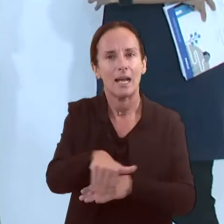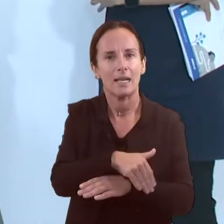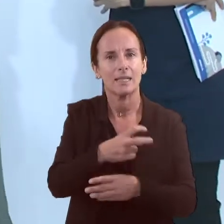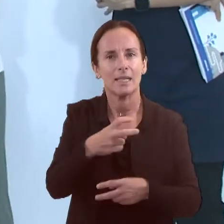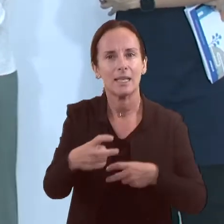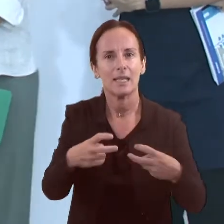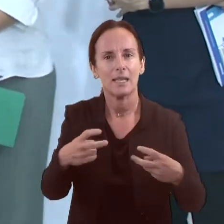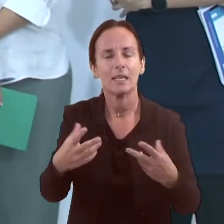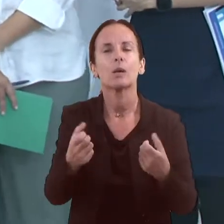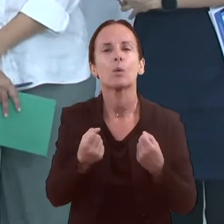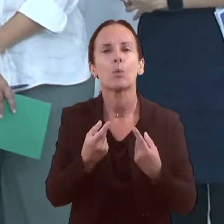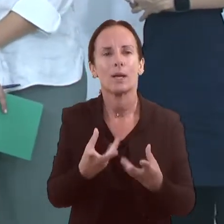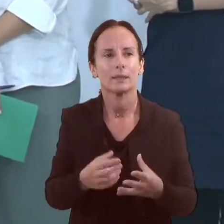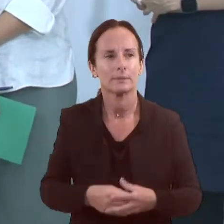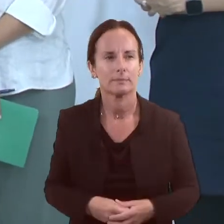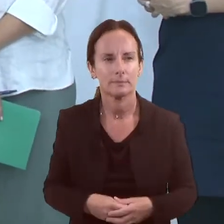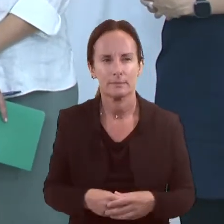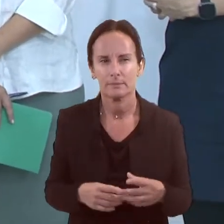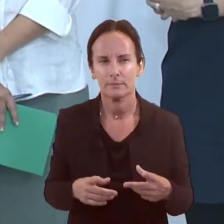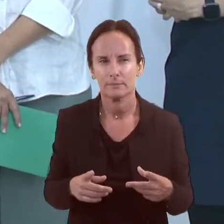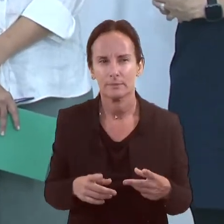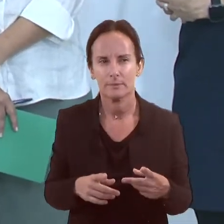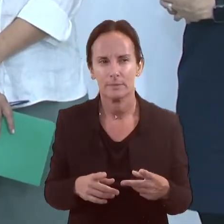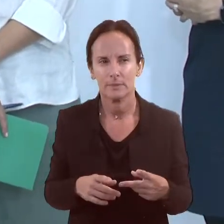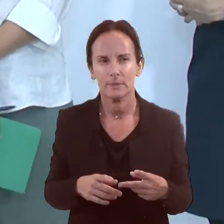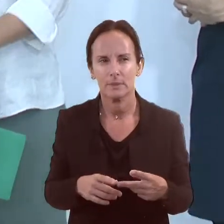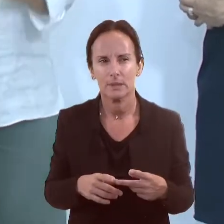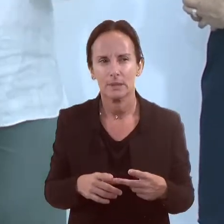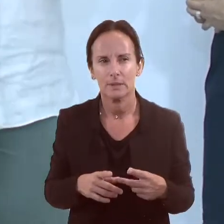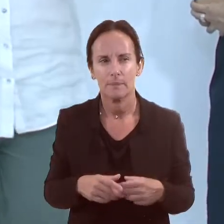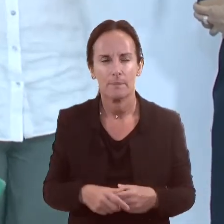Quina era la primera pregunta? La segona pregunta sí que te...